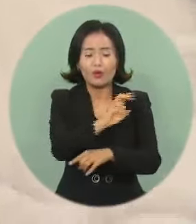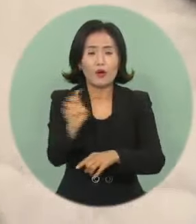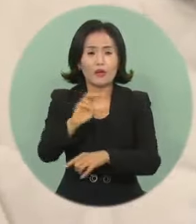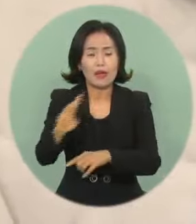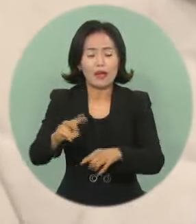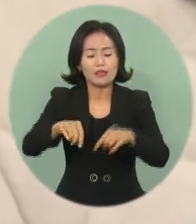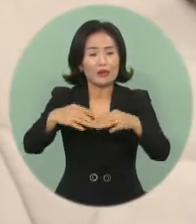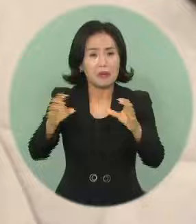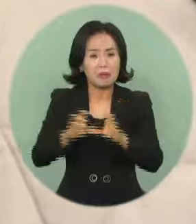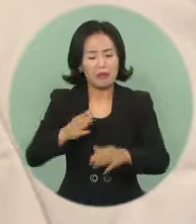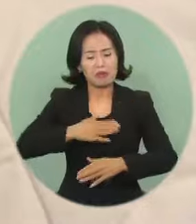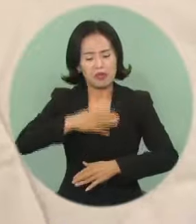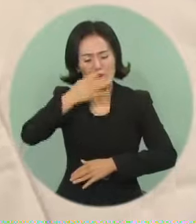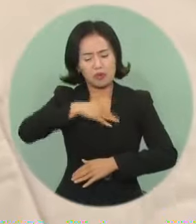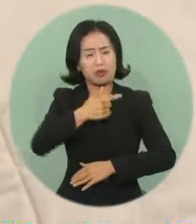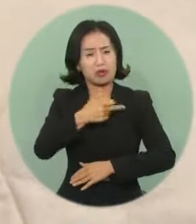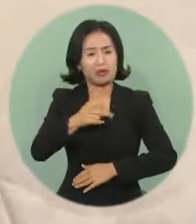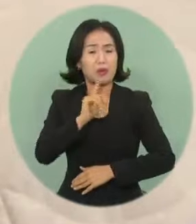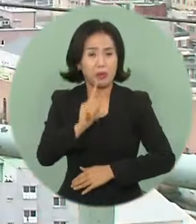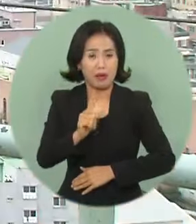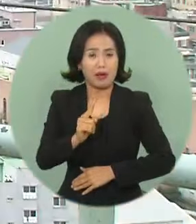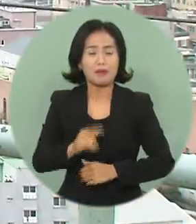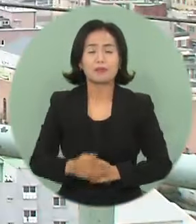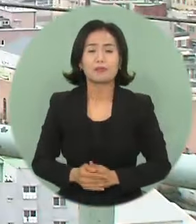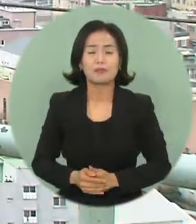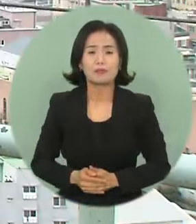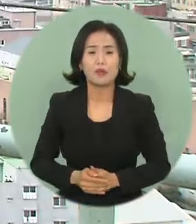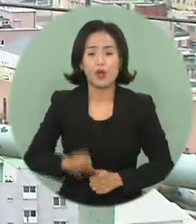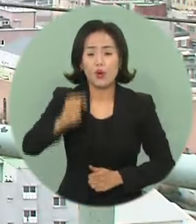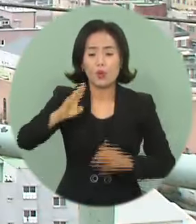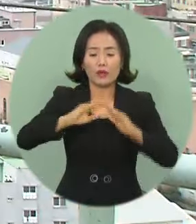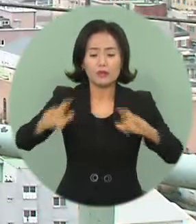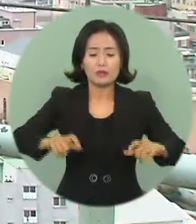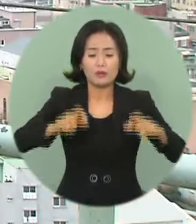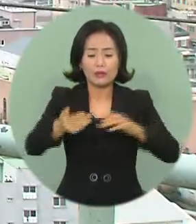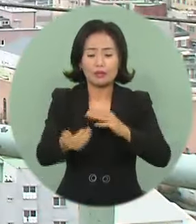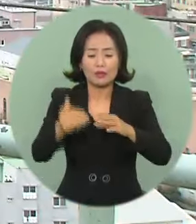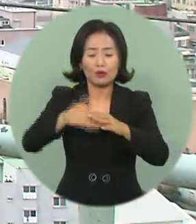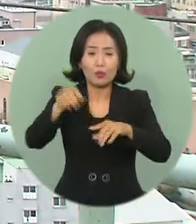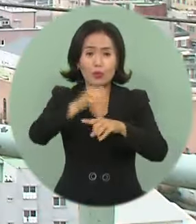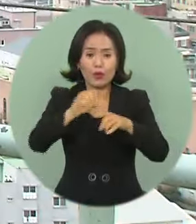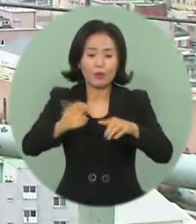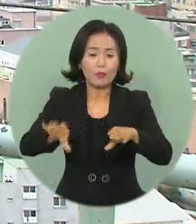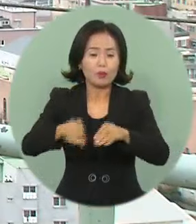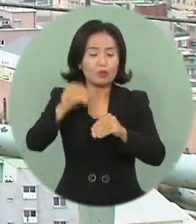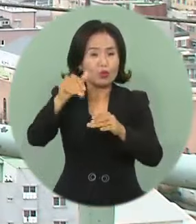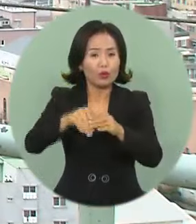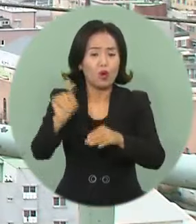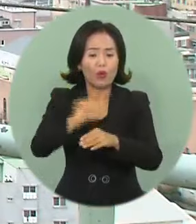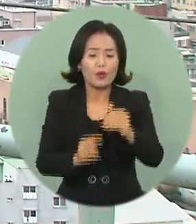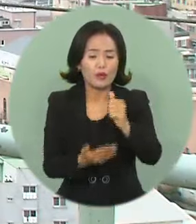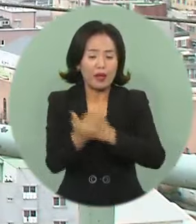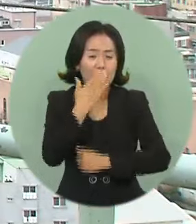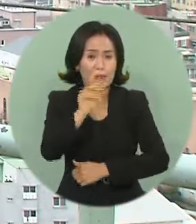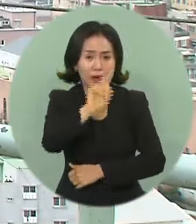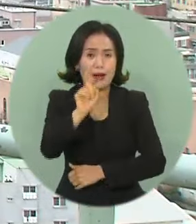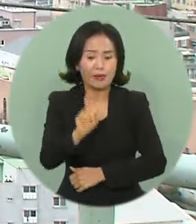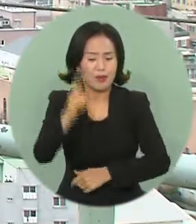정당마다 자신들에게 유리한 해석을 내놓고 있는 상황. 광주 전남의 높은 사전투표율이 이번 총선에서 어떠한 영향을